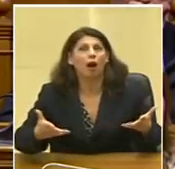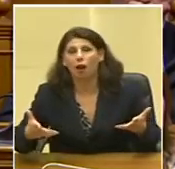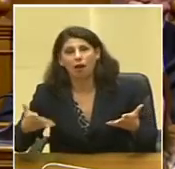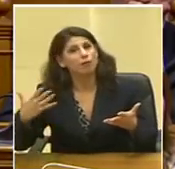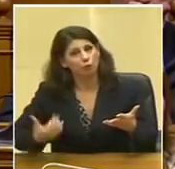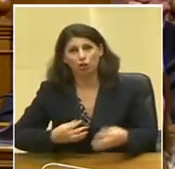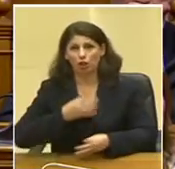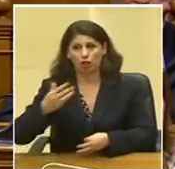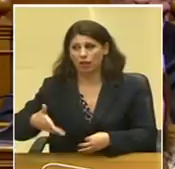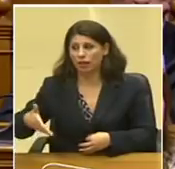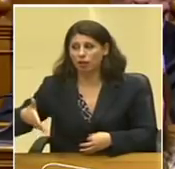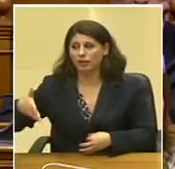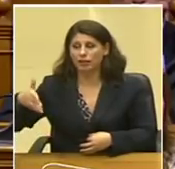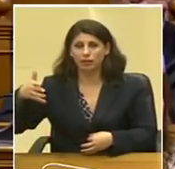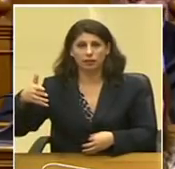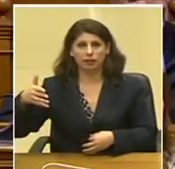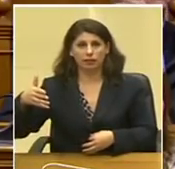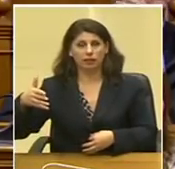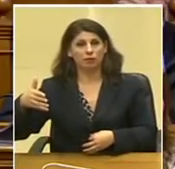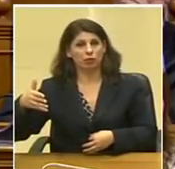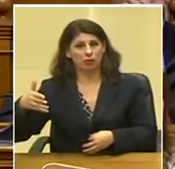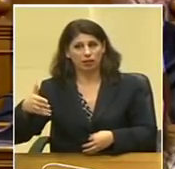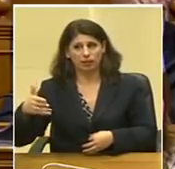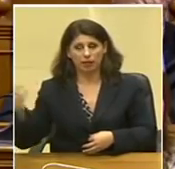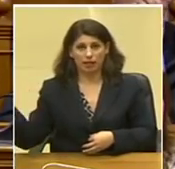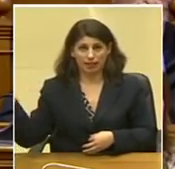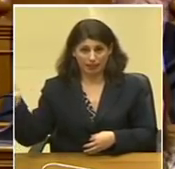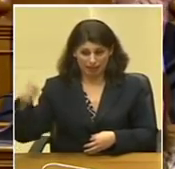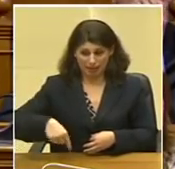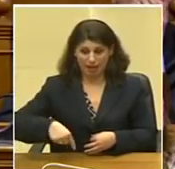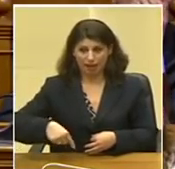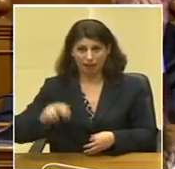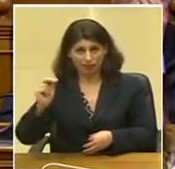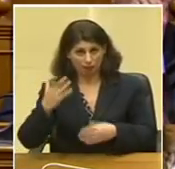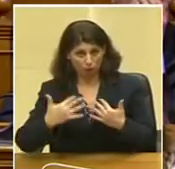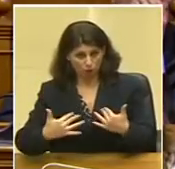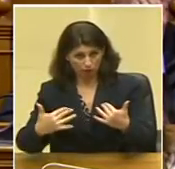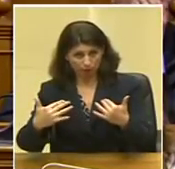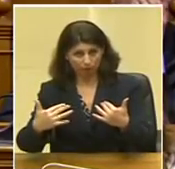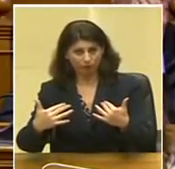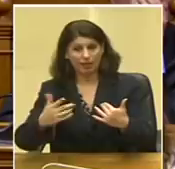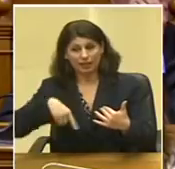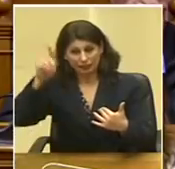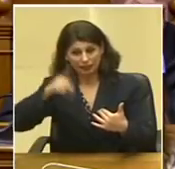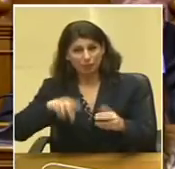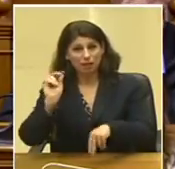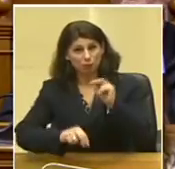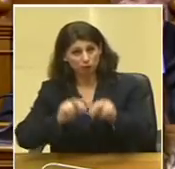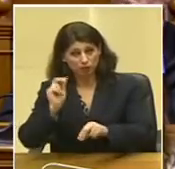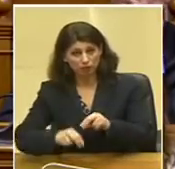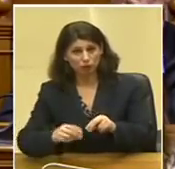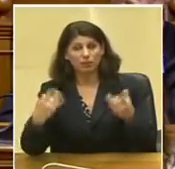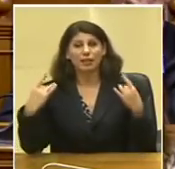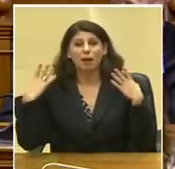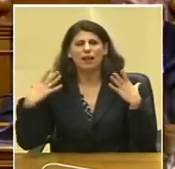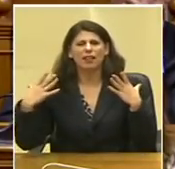ο κ. Μητσοτάκης για να έρχεται σήμερα στη Βουλή τη μέρα που ψηφίζουμε την απαλλαγή